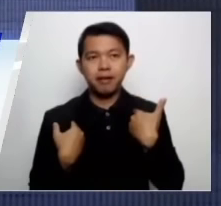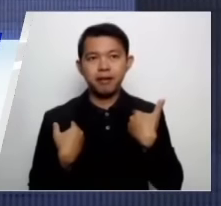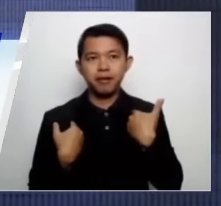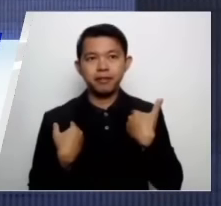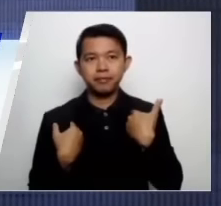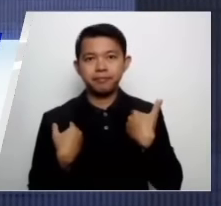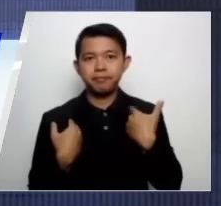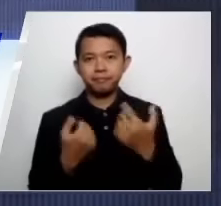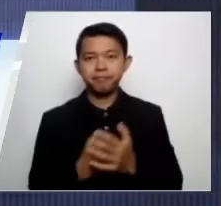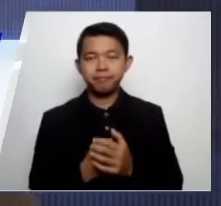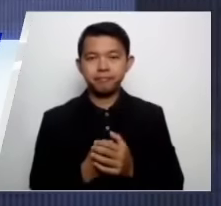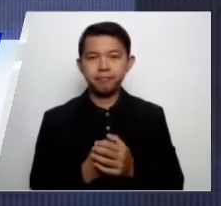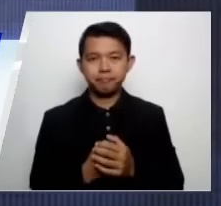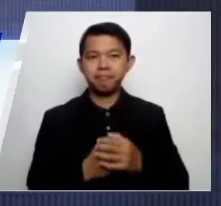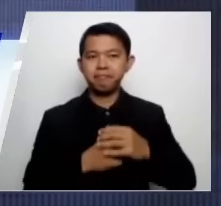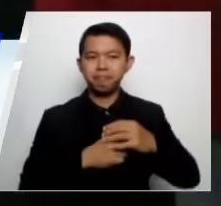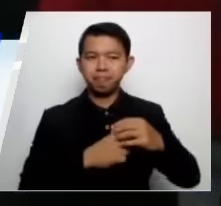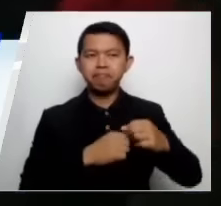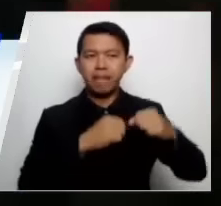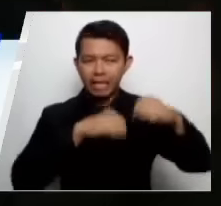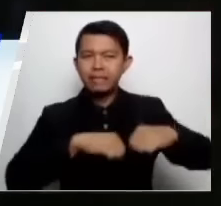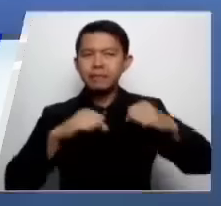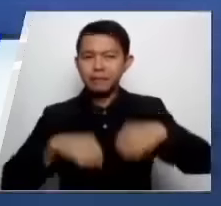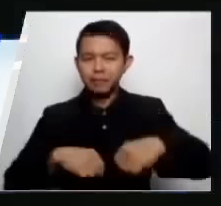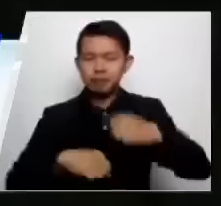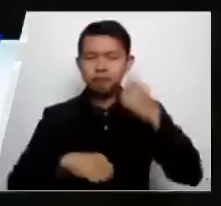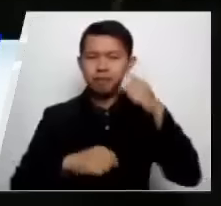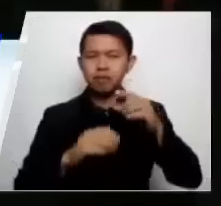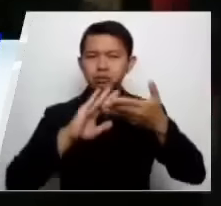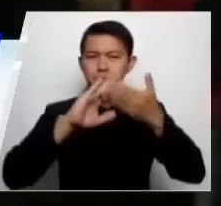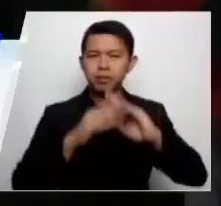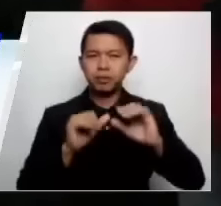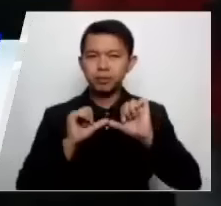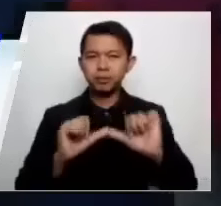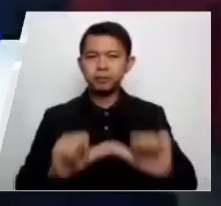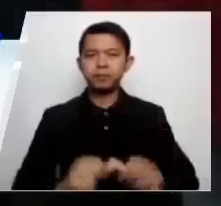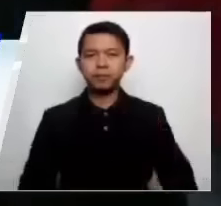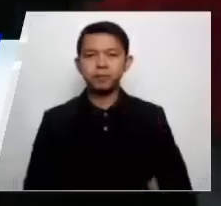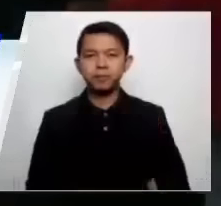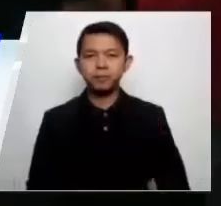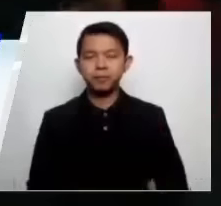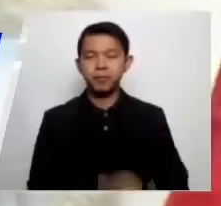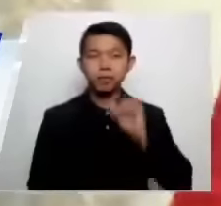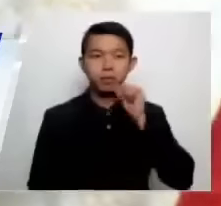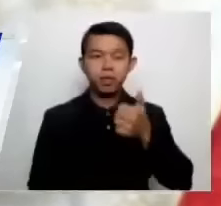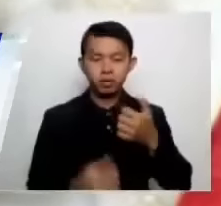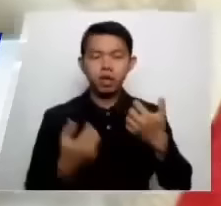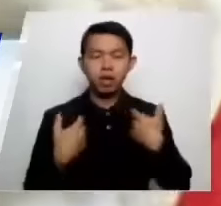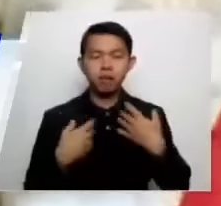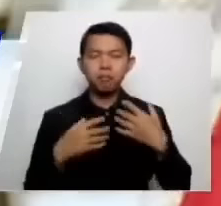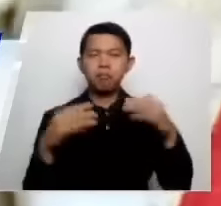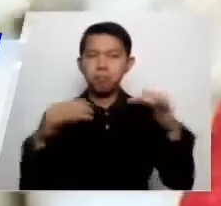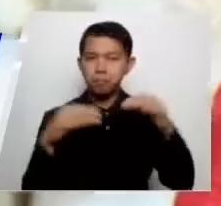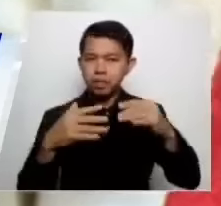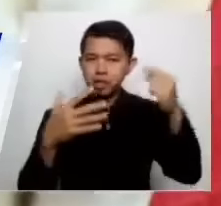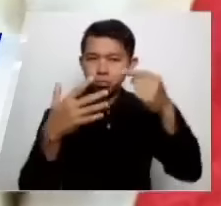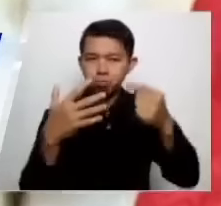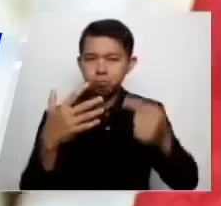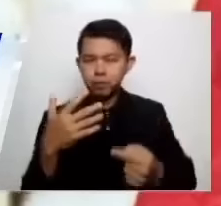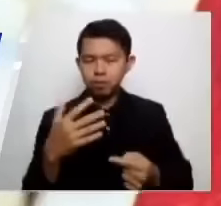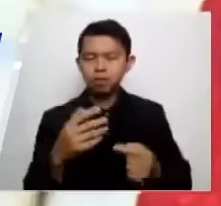meron tayong usapan para hindi naman magkagulo. Nakakasabukas ang sunod-sunod na pagpulong niya sa Pangulo ng Vietnam at gayon din sa Prime Minister